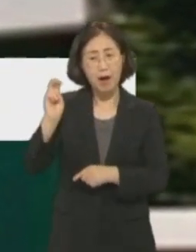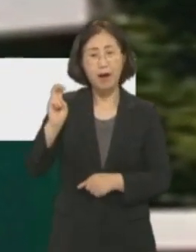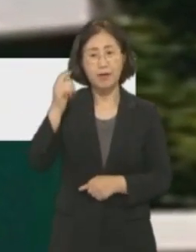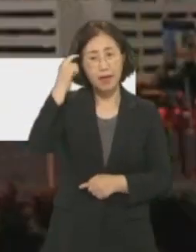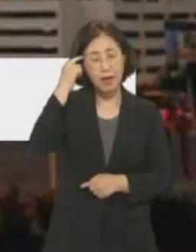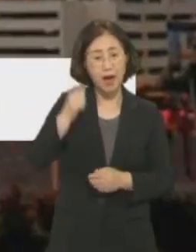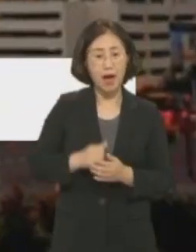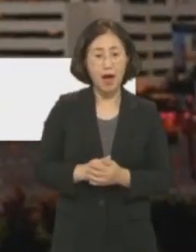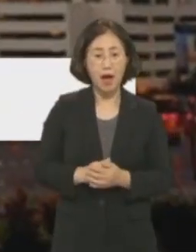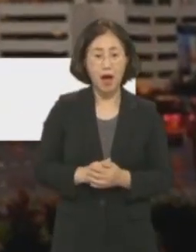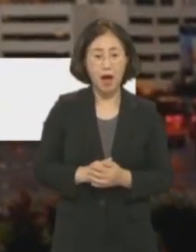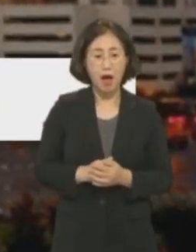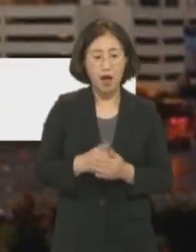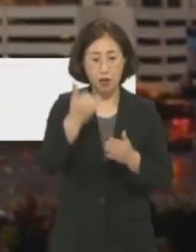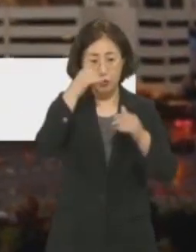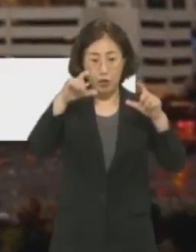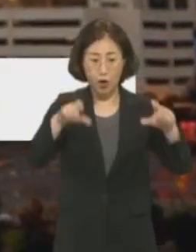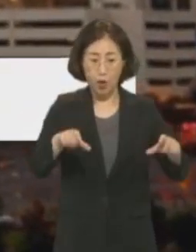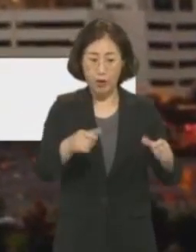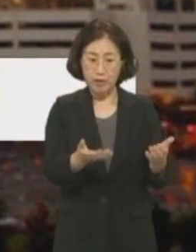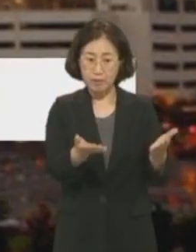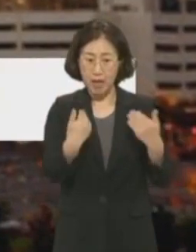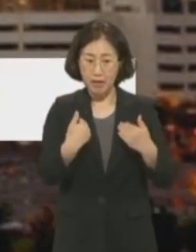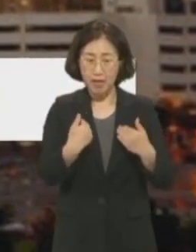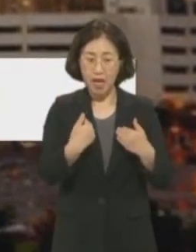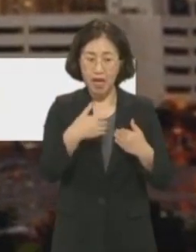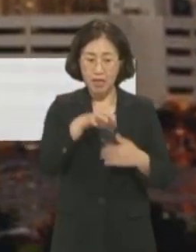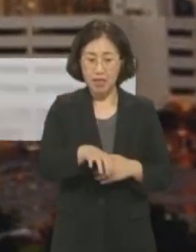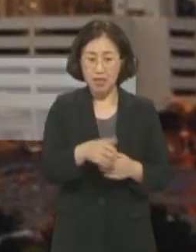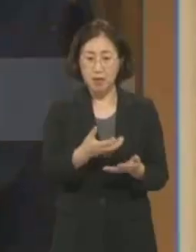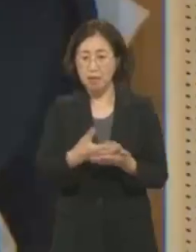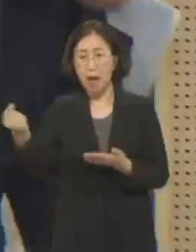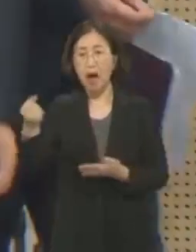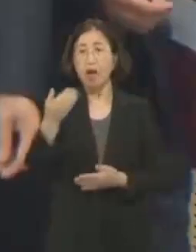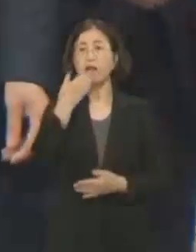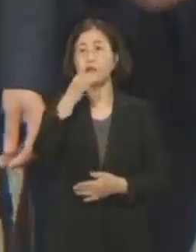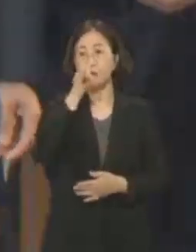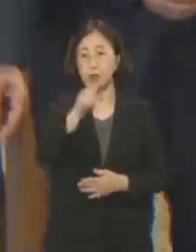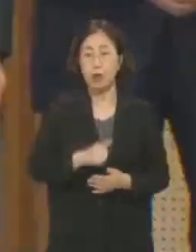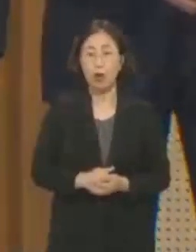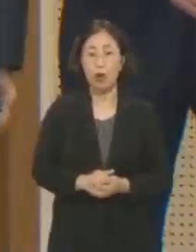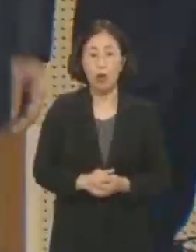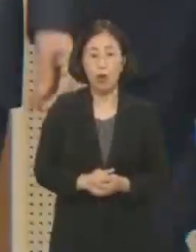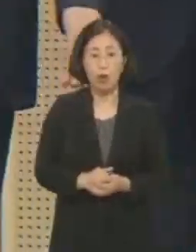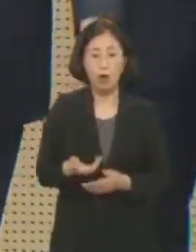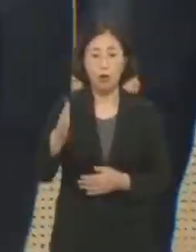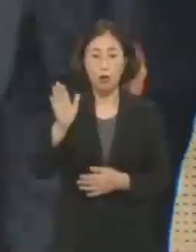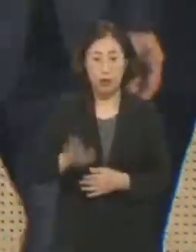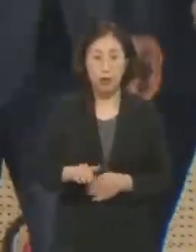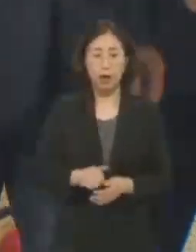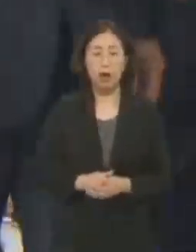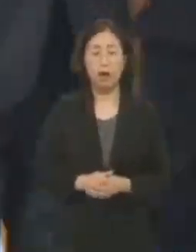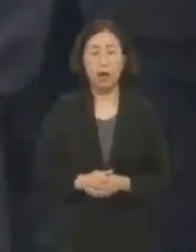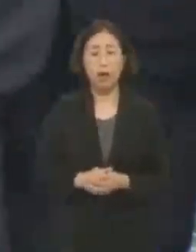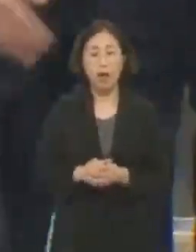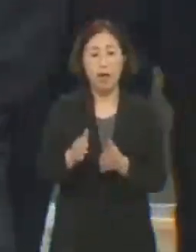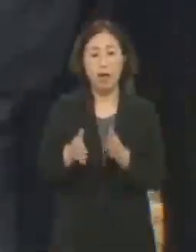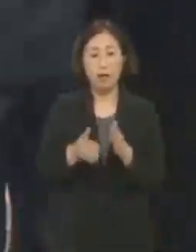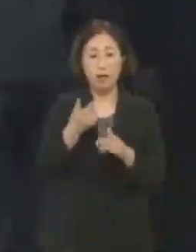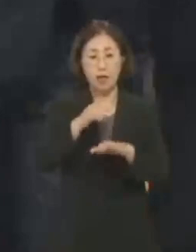최악의 경우 충청권이 유대회를 치르지 못하게 될 수도 있습니다 문제는 당장 교체질을 뺏길 수도 있는데